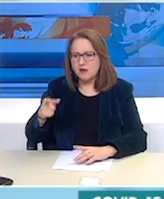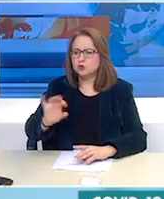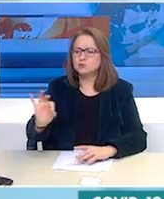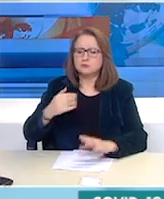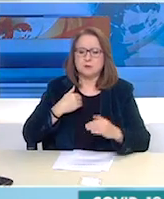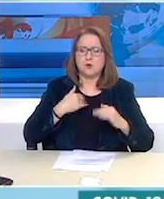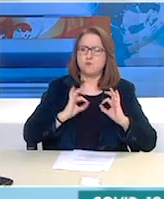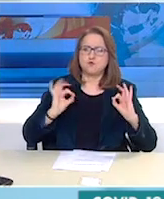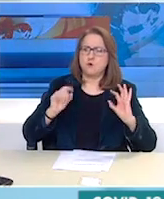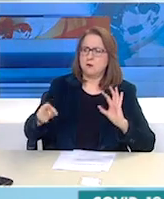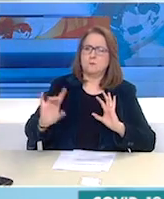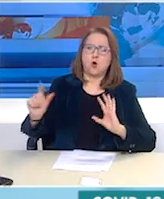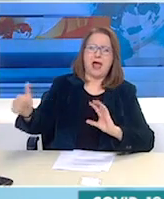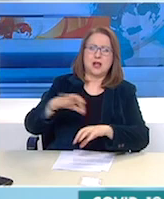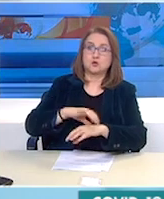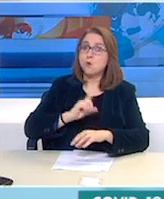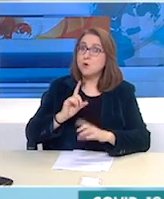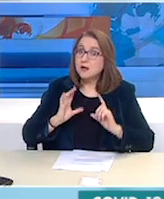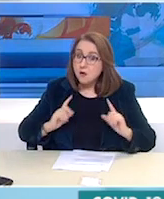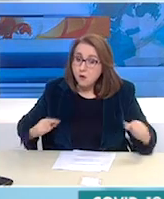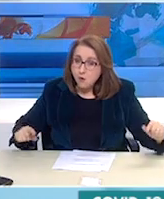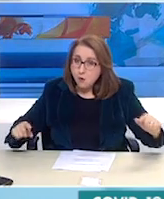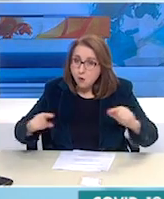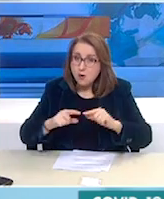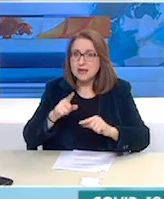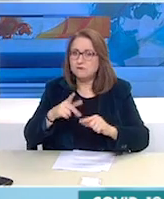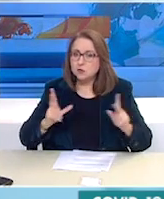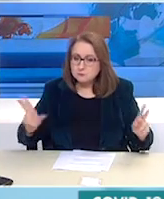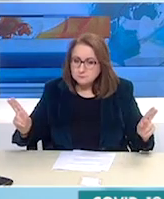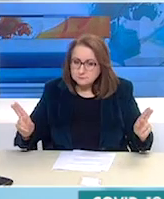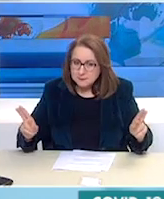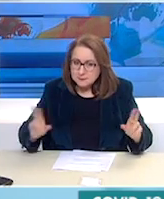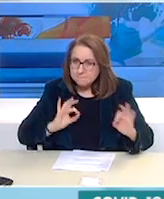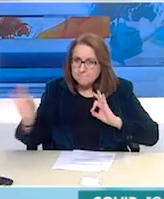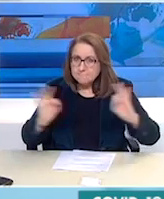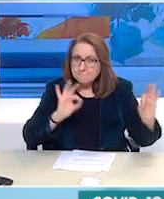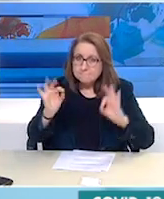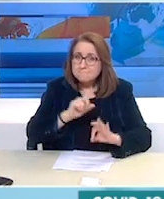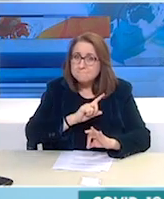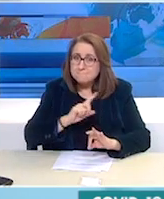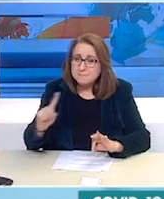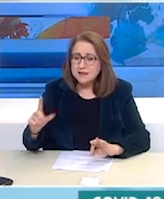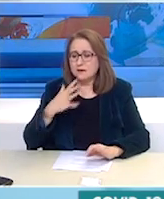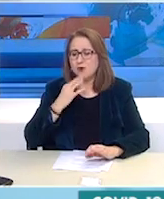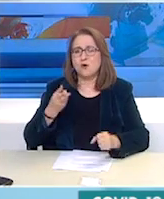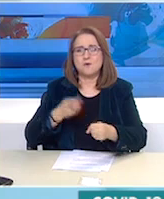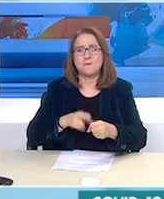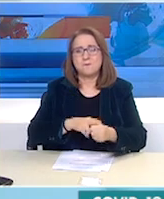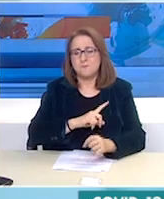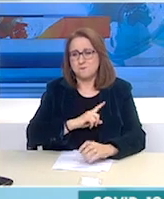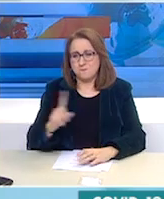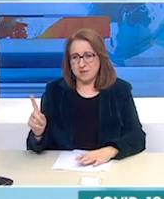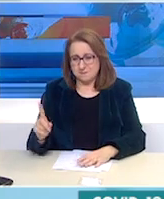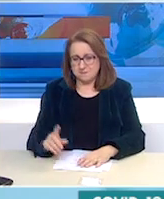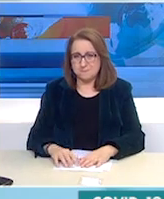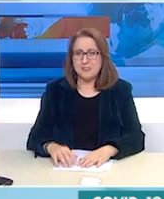αποφύγουμε επιδημίες σε χώρους που έχουν ιδιαίτερα ευπαθείς ομάδες, όπως αυτά που ακούσατε το τελευταίο 48ωρο. Και εκεί έρχομαι